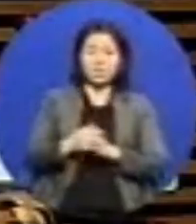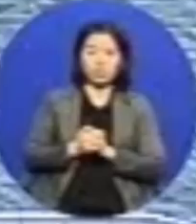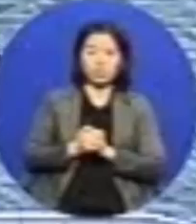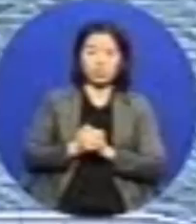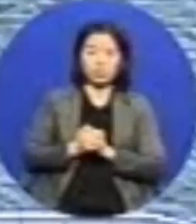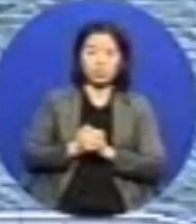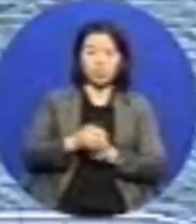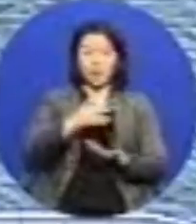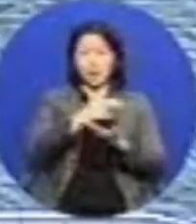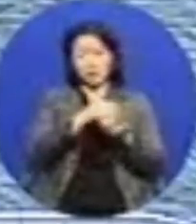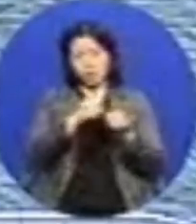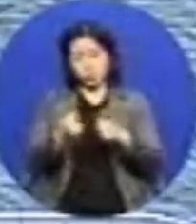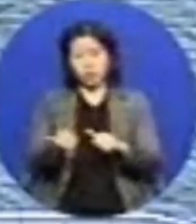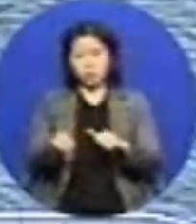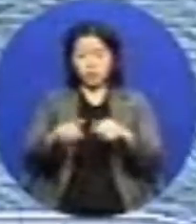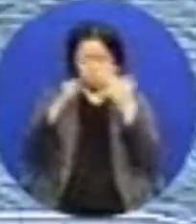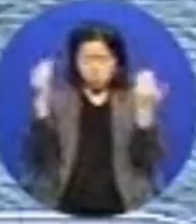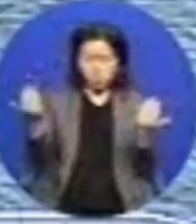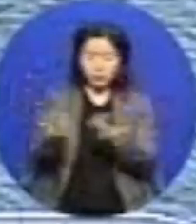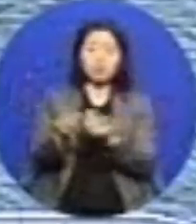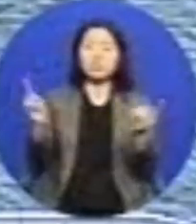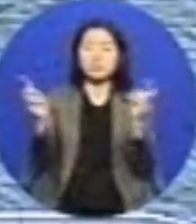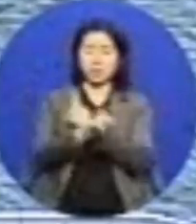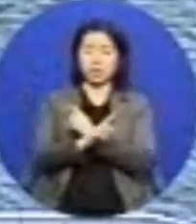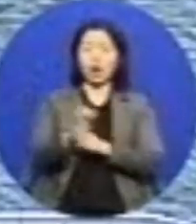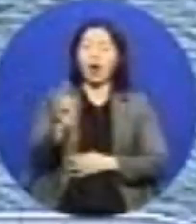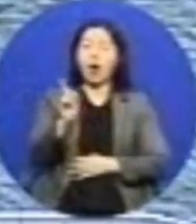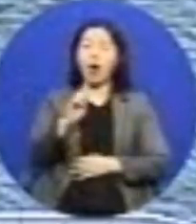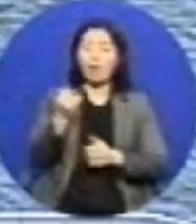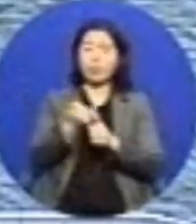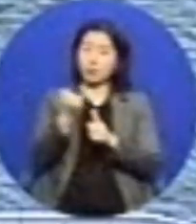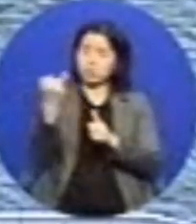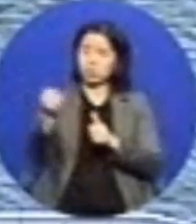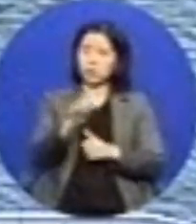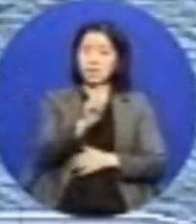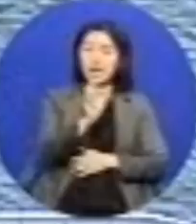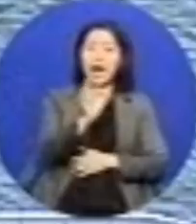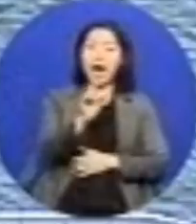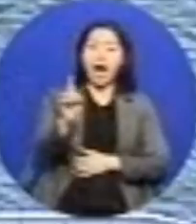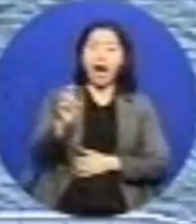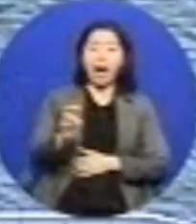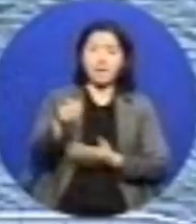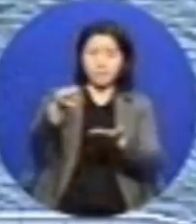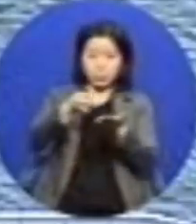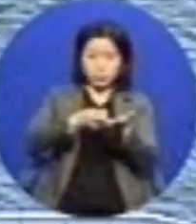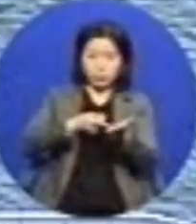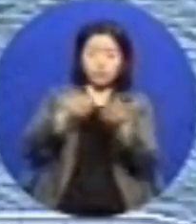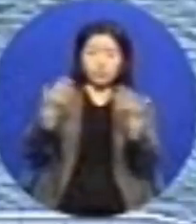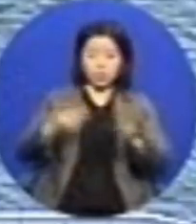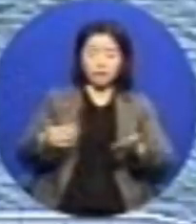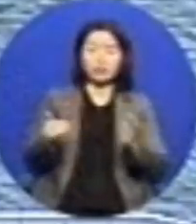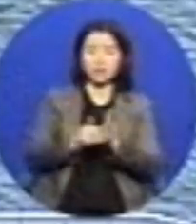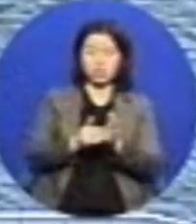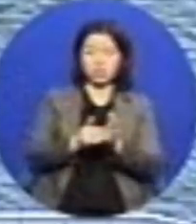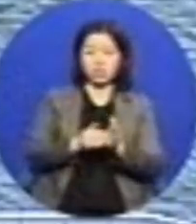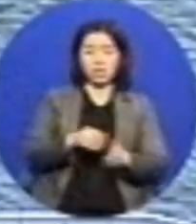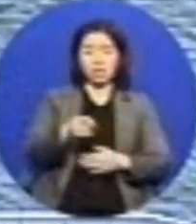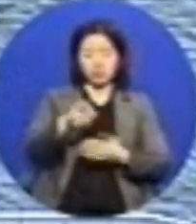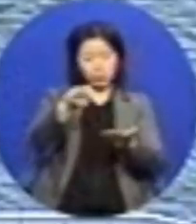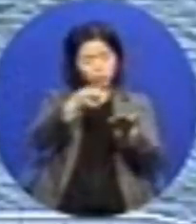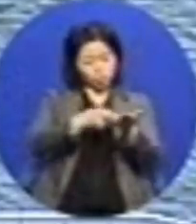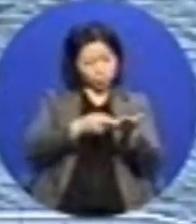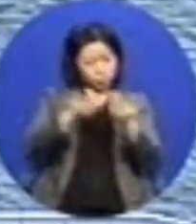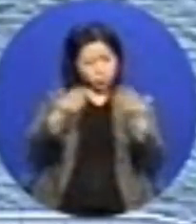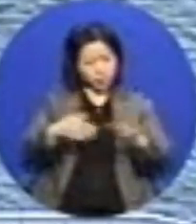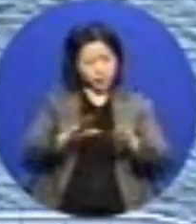죽음은 모든 것을 바꿔 놓습니다 어떤 부인이 암 수술을 받으셨는데 그는 수술을 받을 때